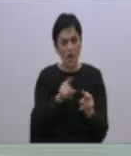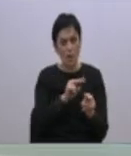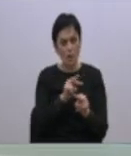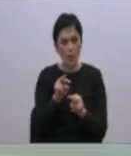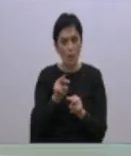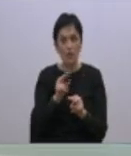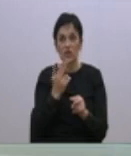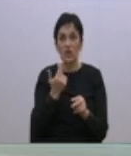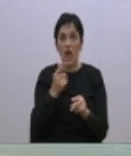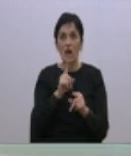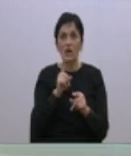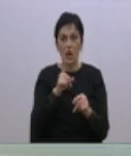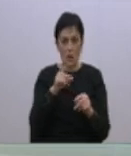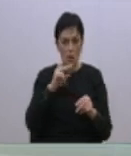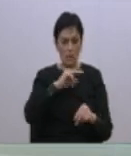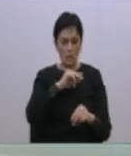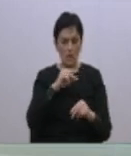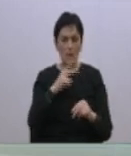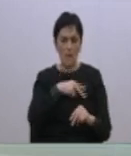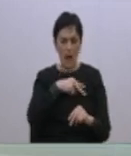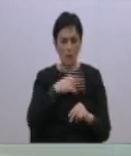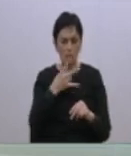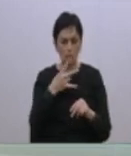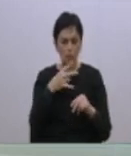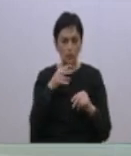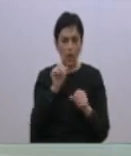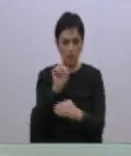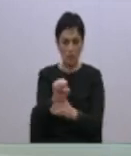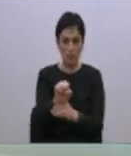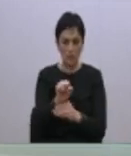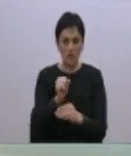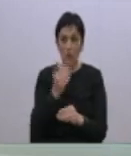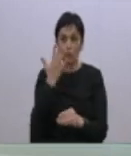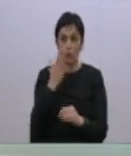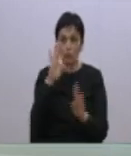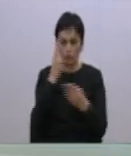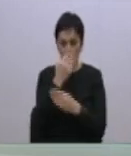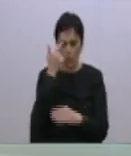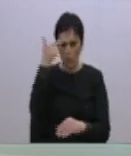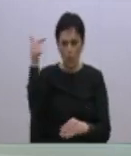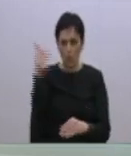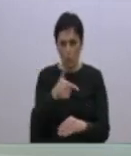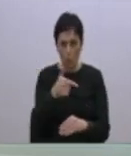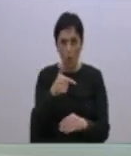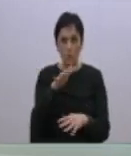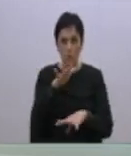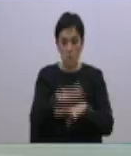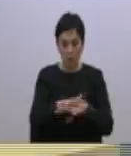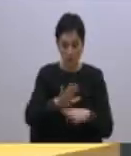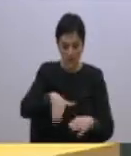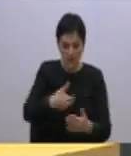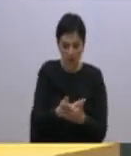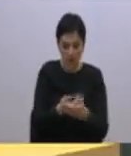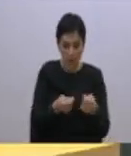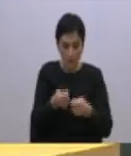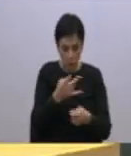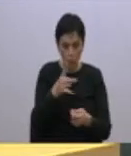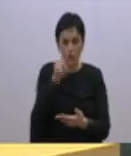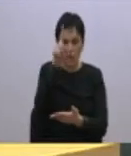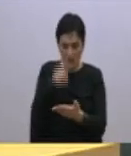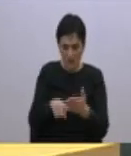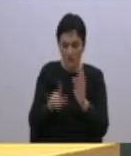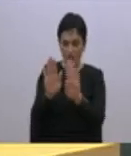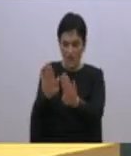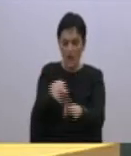ვიცი, იმპიჩმენტი და პარლამენტმა უნდა მივიღოთ ზომები. თუ მტრები არ არიან და გონიერი ხალხია და დღემდე ბანკს მართავენ, მაშინ უნდა ვანდოთ მათ ამ